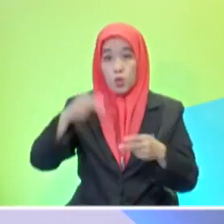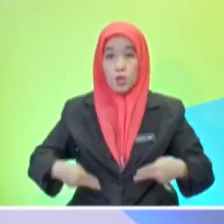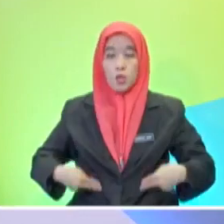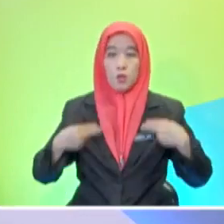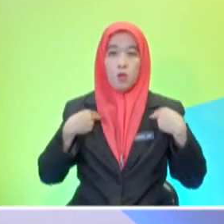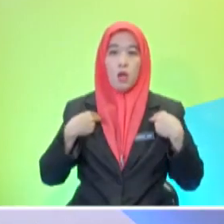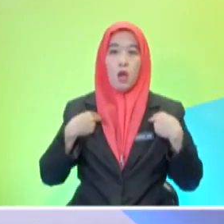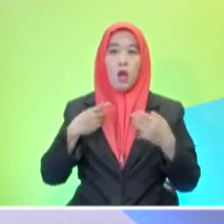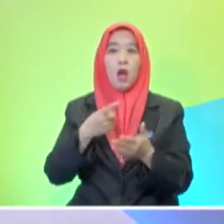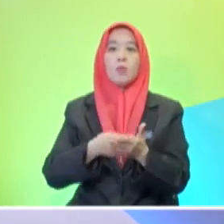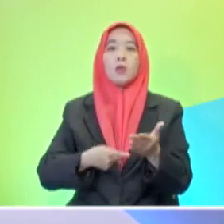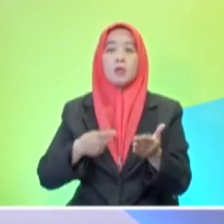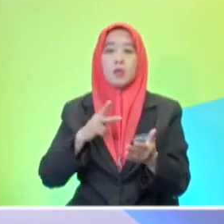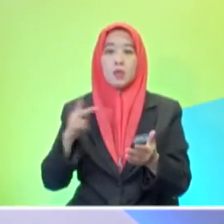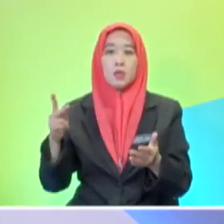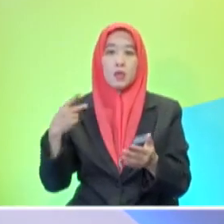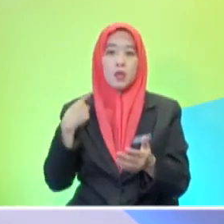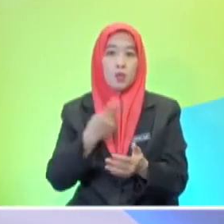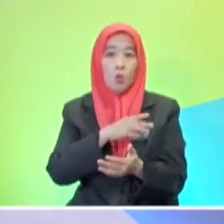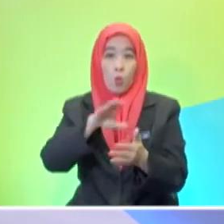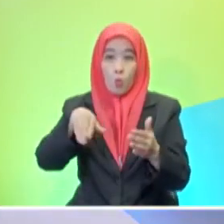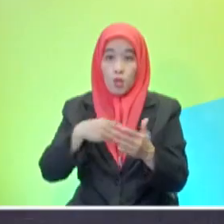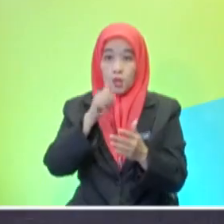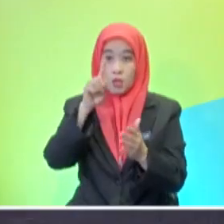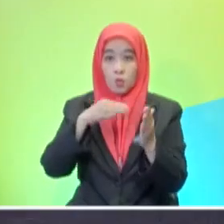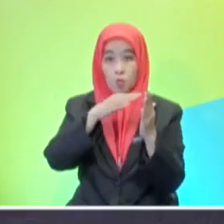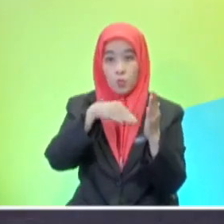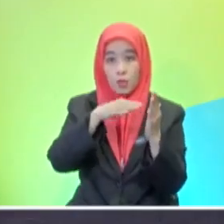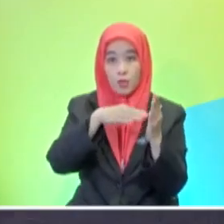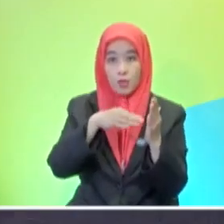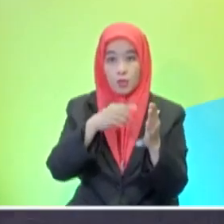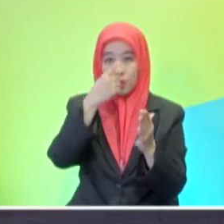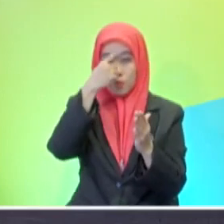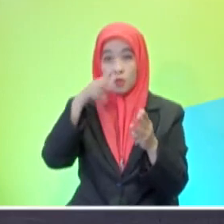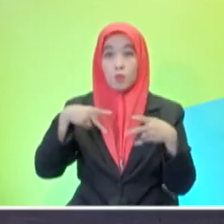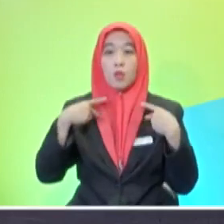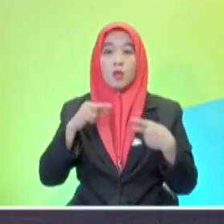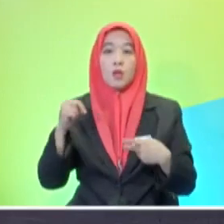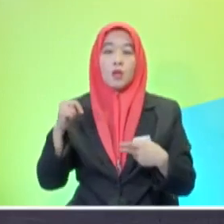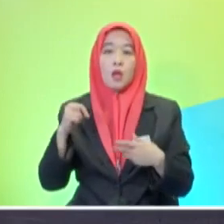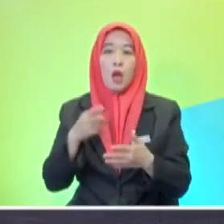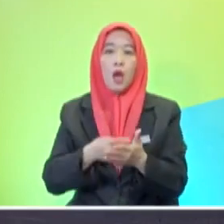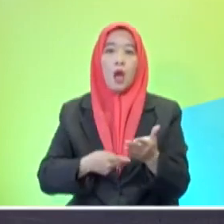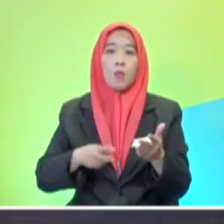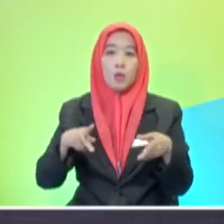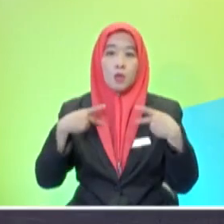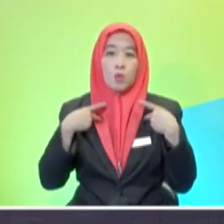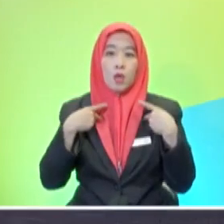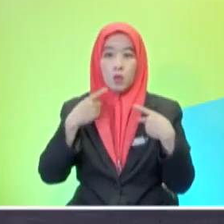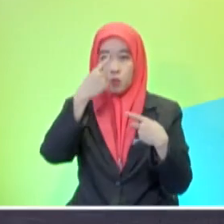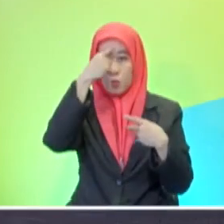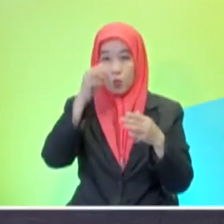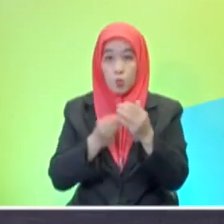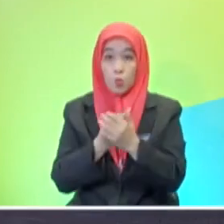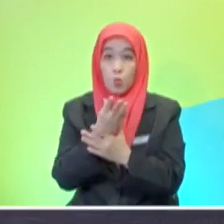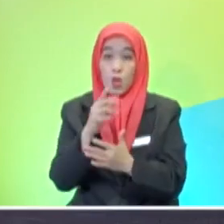tumbuhan dapat, mari kita jalankan satu penyiasatan, nak tak? Okey, cikgu, jom. Okey, kita nak tengok apakah keperluan bagi tumbuhan ini.